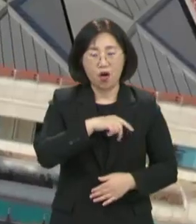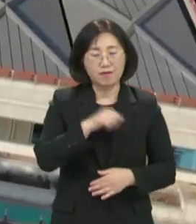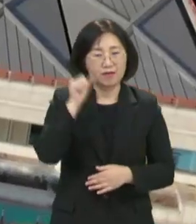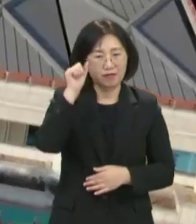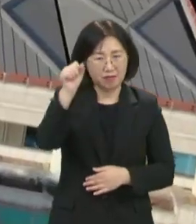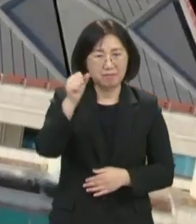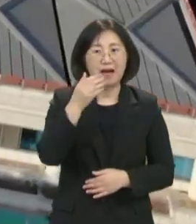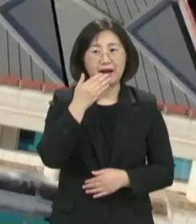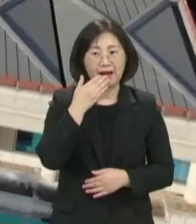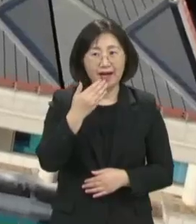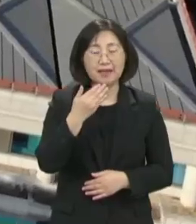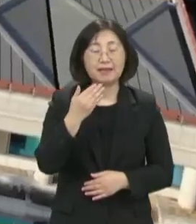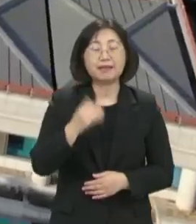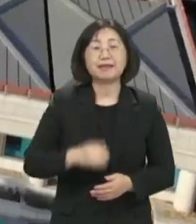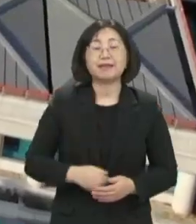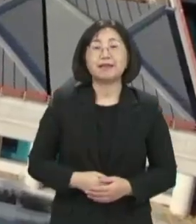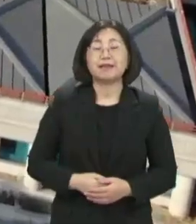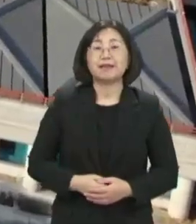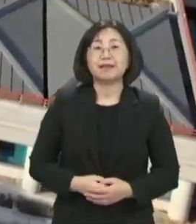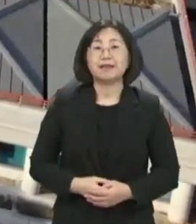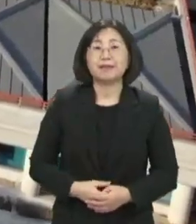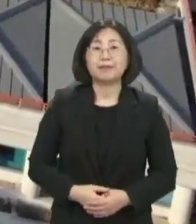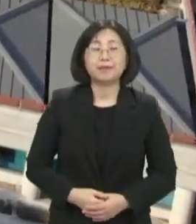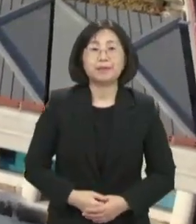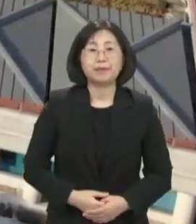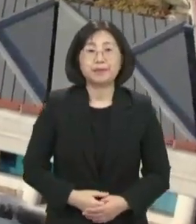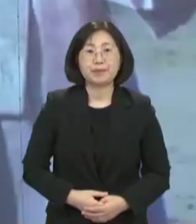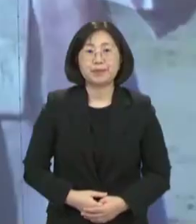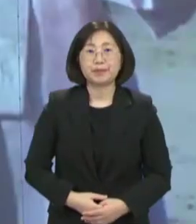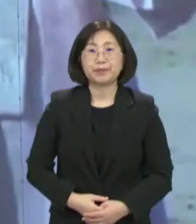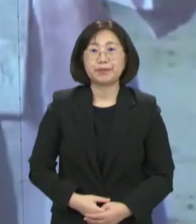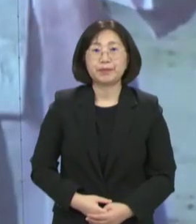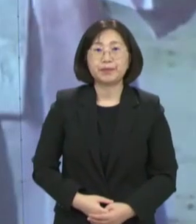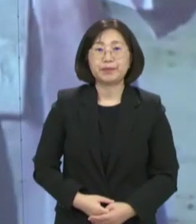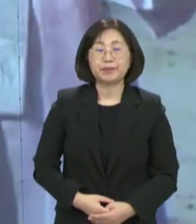있습니다. TJB 이선학입니다.